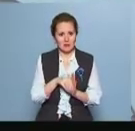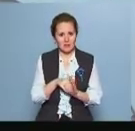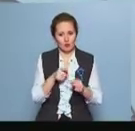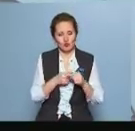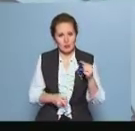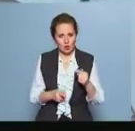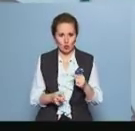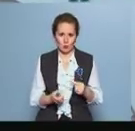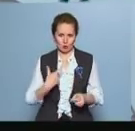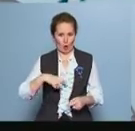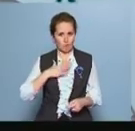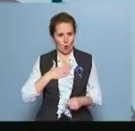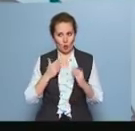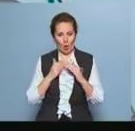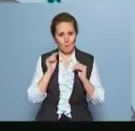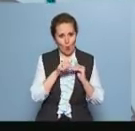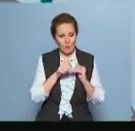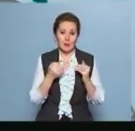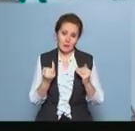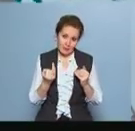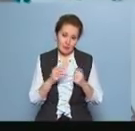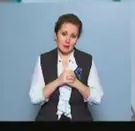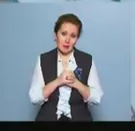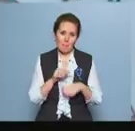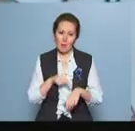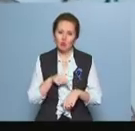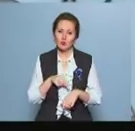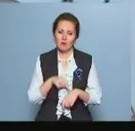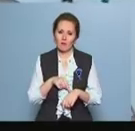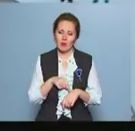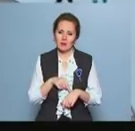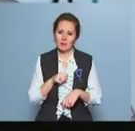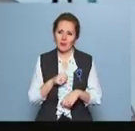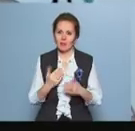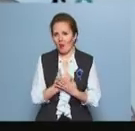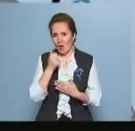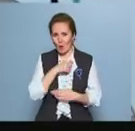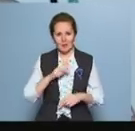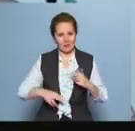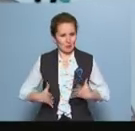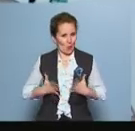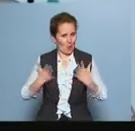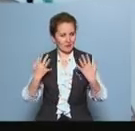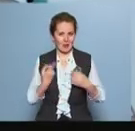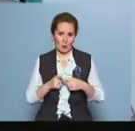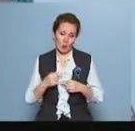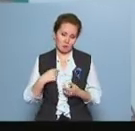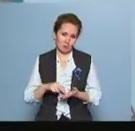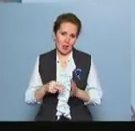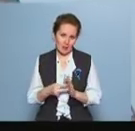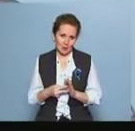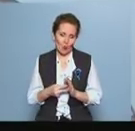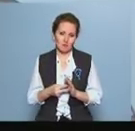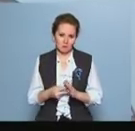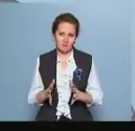себе домой. Ну и, собственно говоря, почувствовать новогоднее настроение, которое мы планируем здесь генерировать